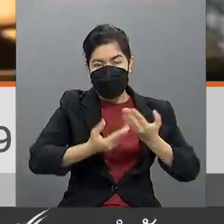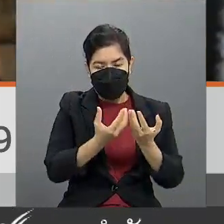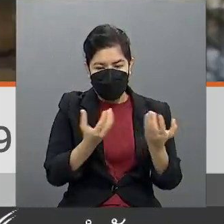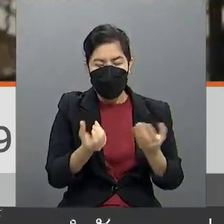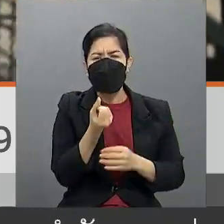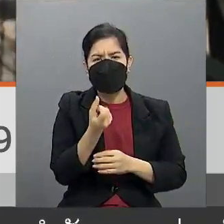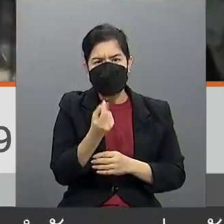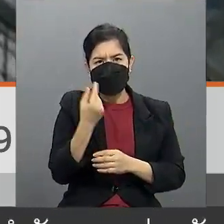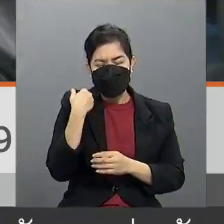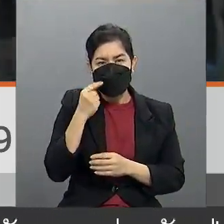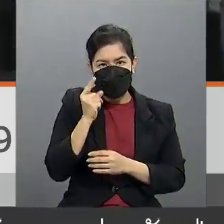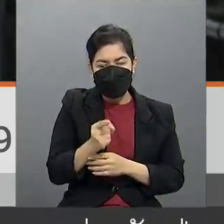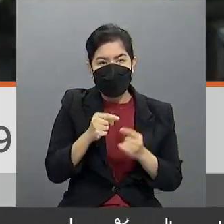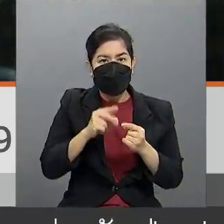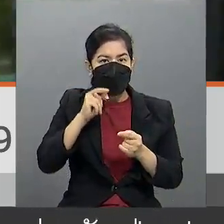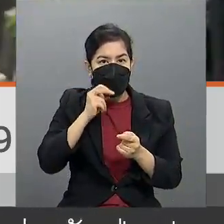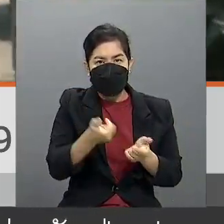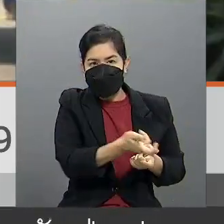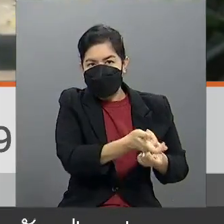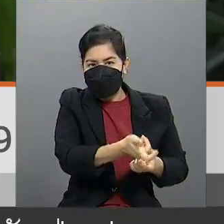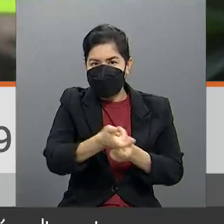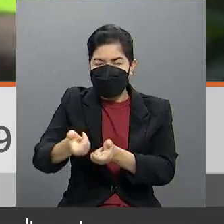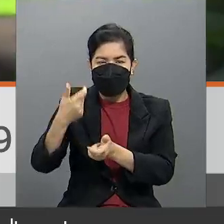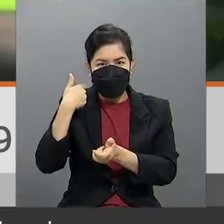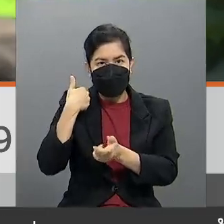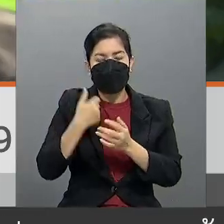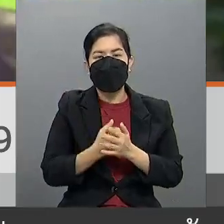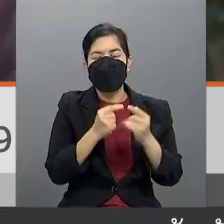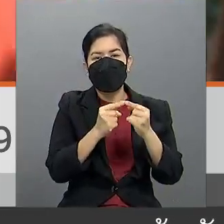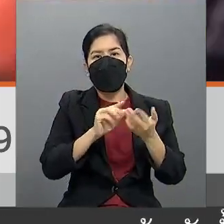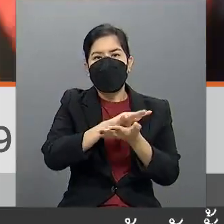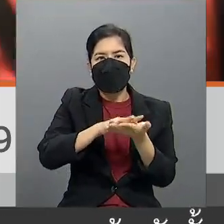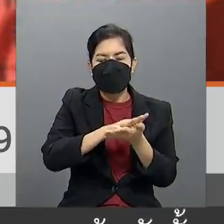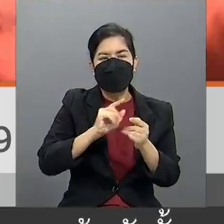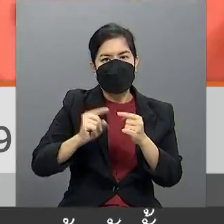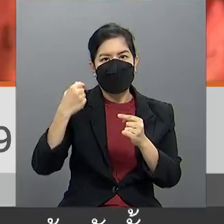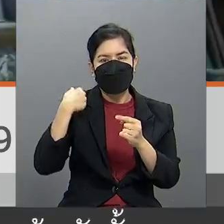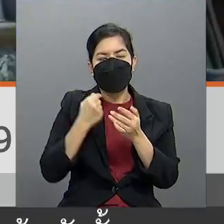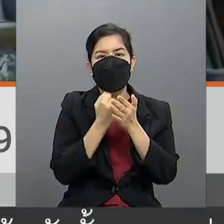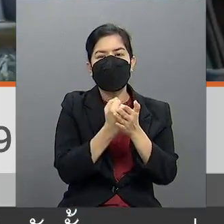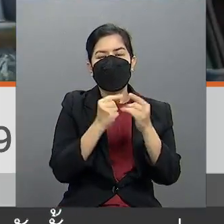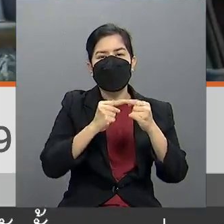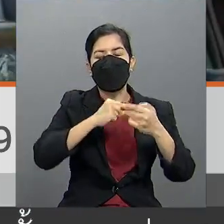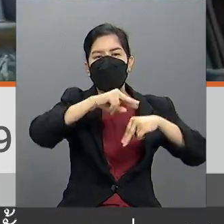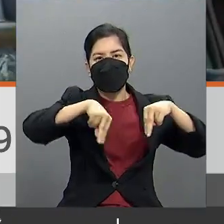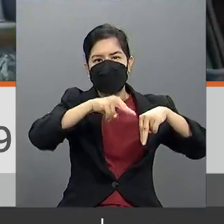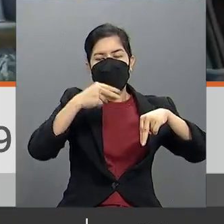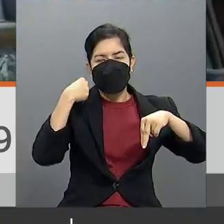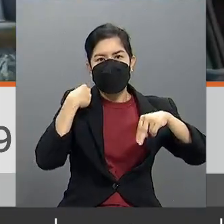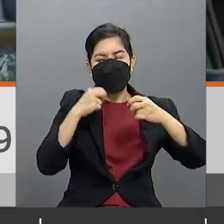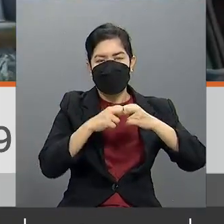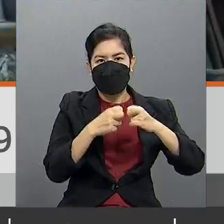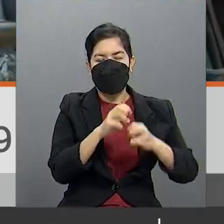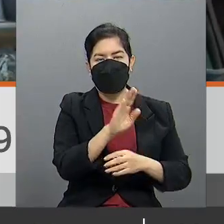คลอรีนหรือใช้โซดาไฟชนิด 96% เพื่อขจัดคราบบริเวณไขมันฝังแน่นค่ะ 2. ใ